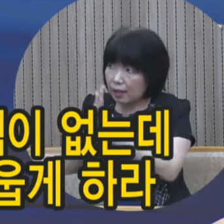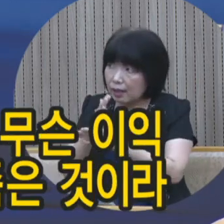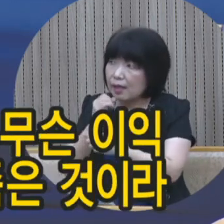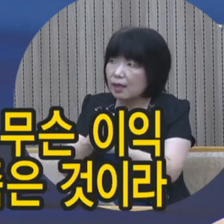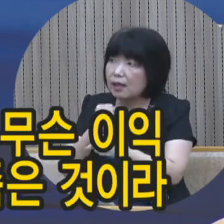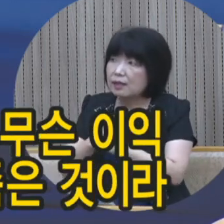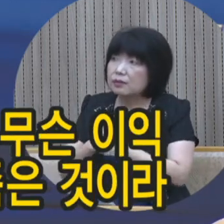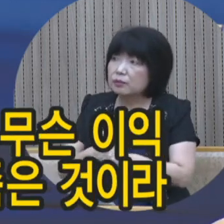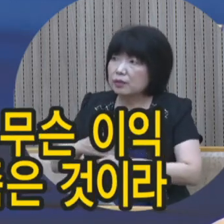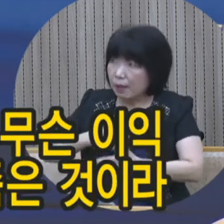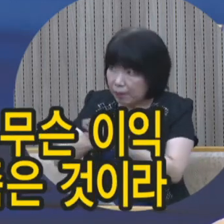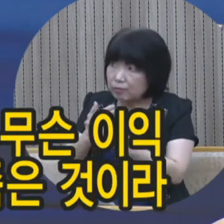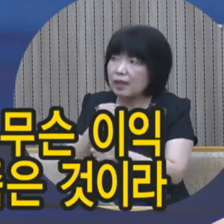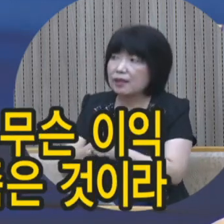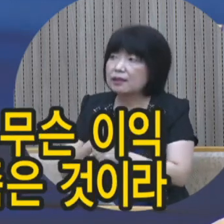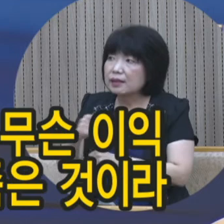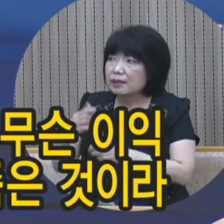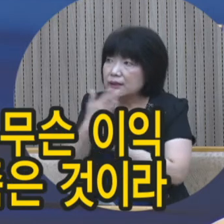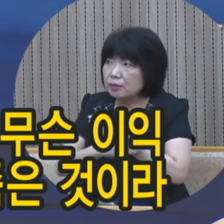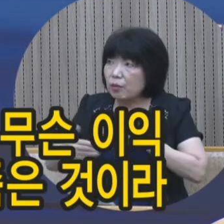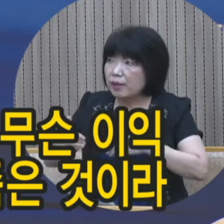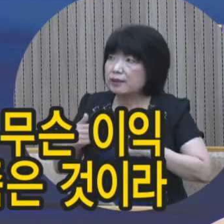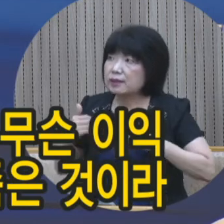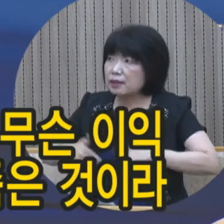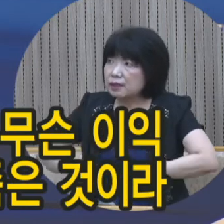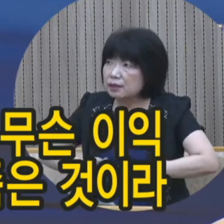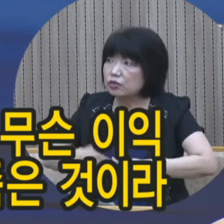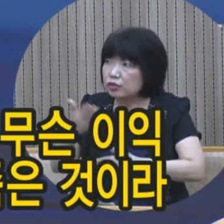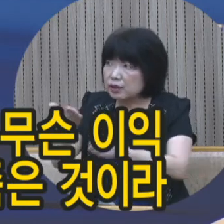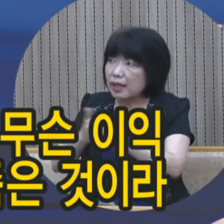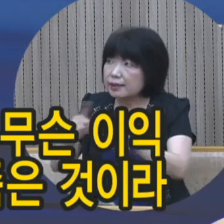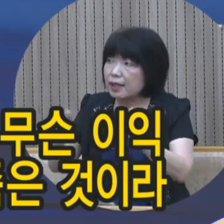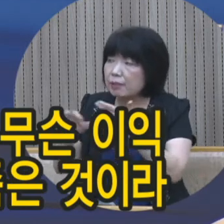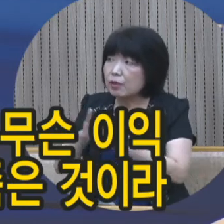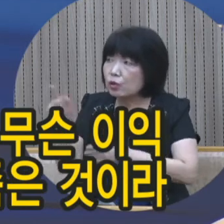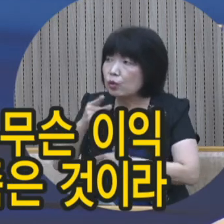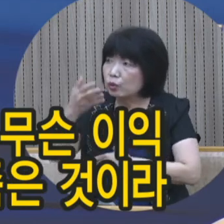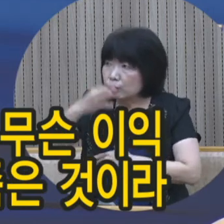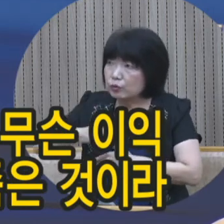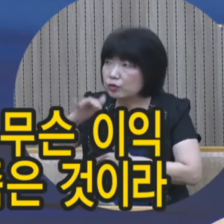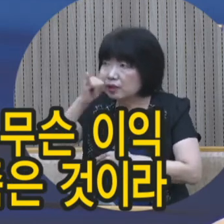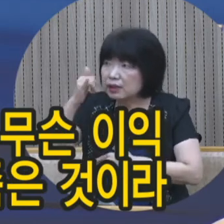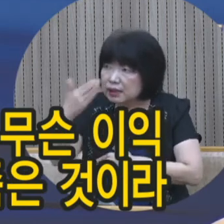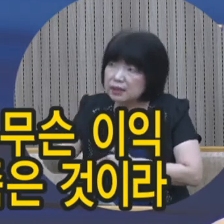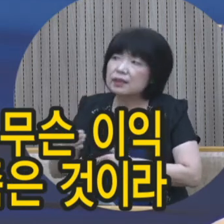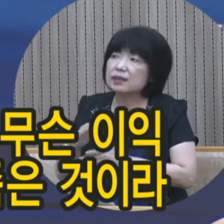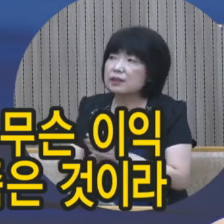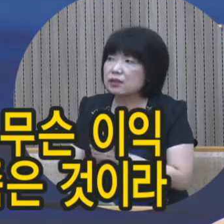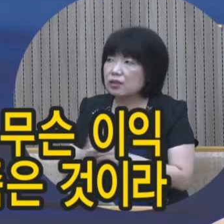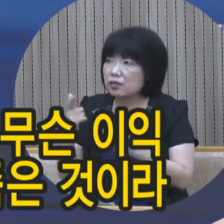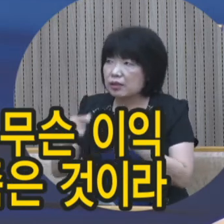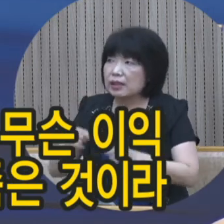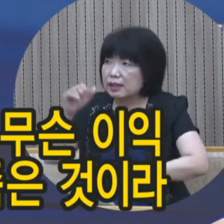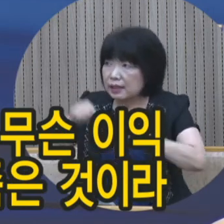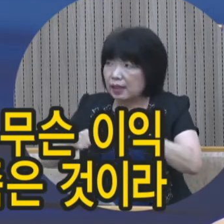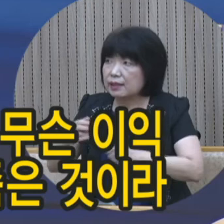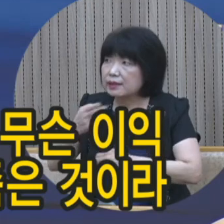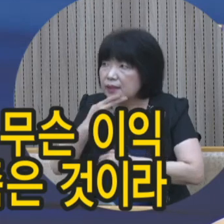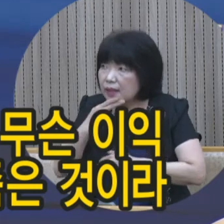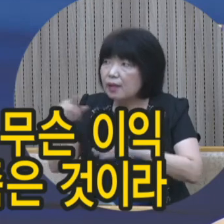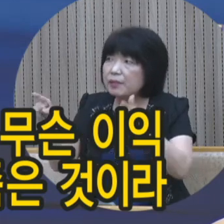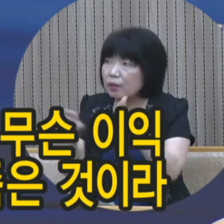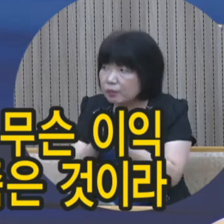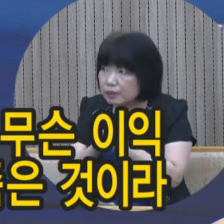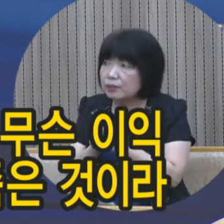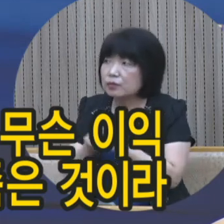하라, 배부르게 하라 하며 그 몸에 쓸 것을 주지 아니하면 무슨 이익이 있으리요? 이와 같이